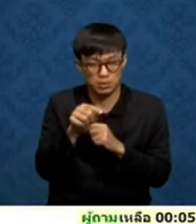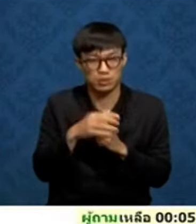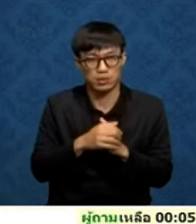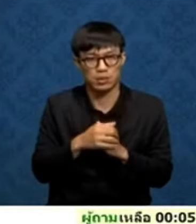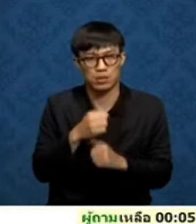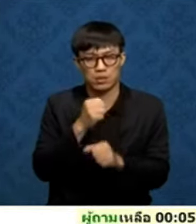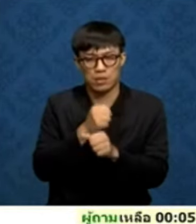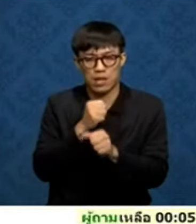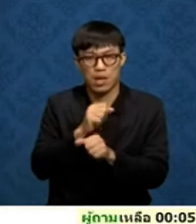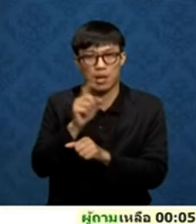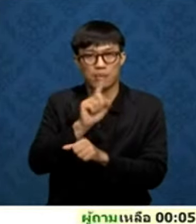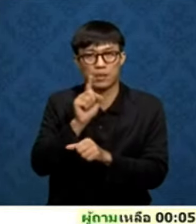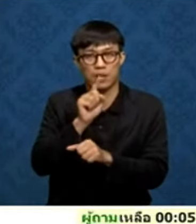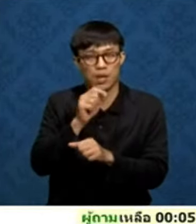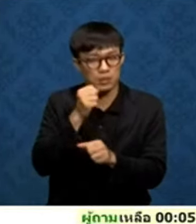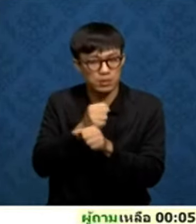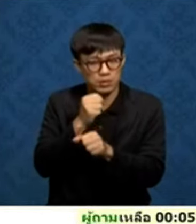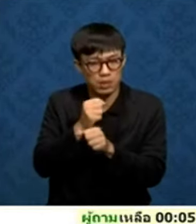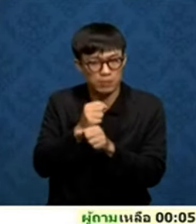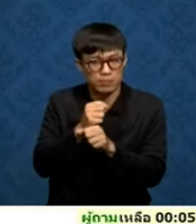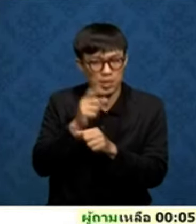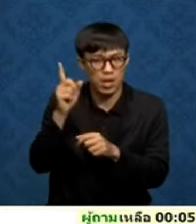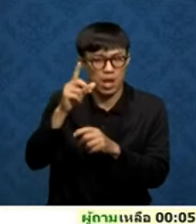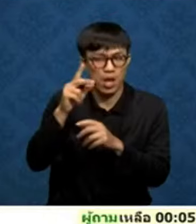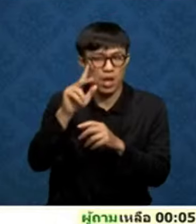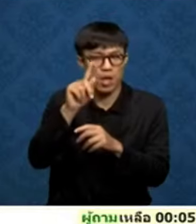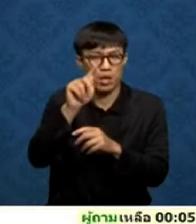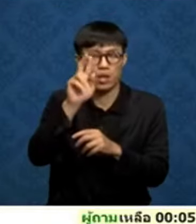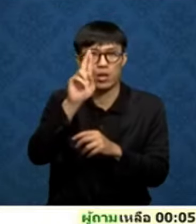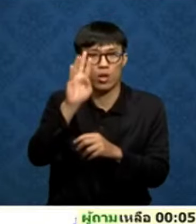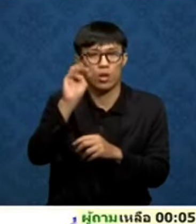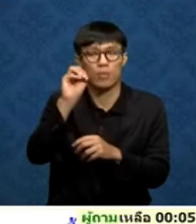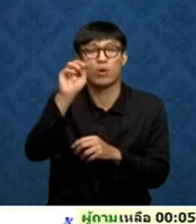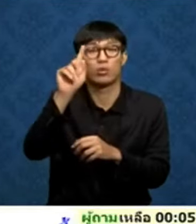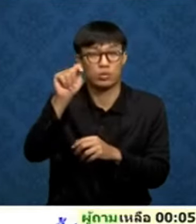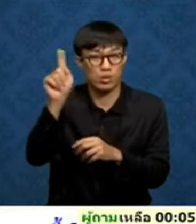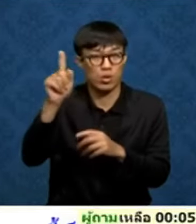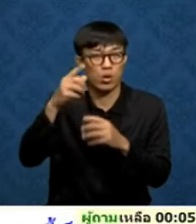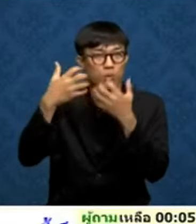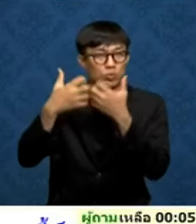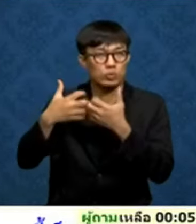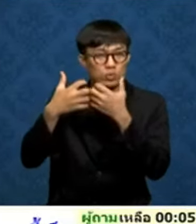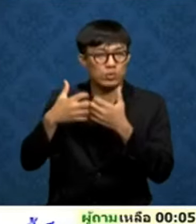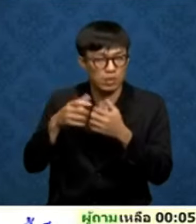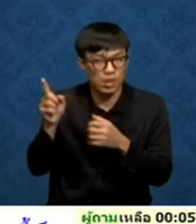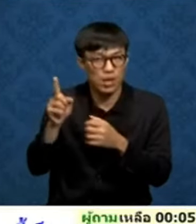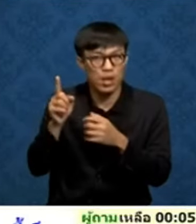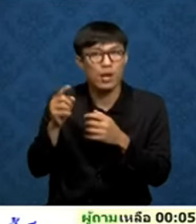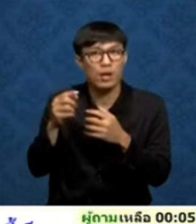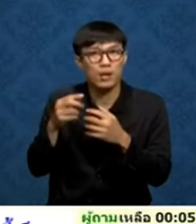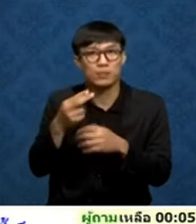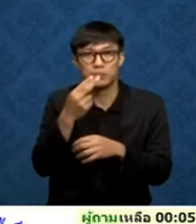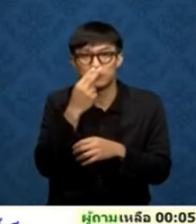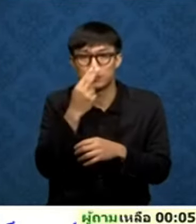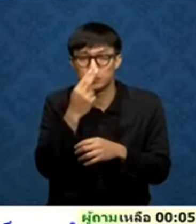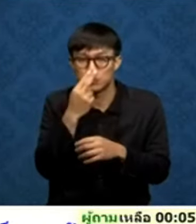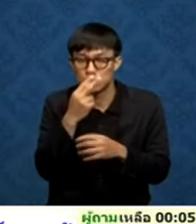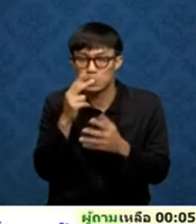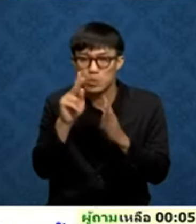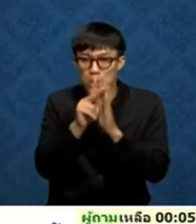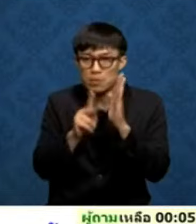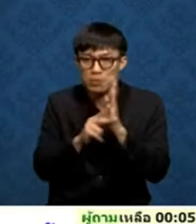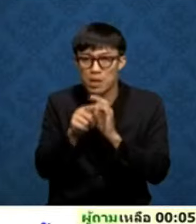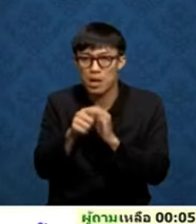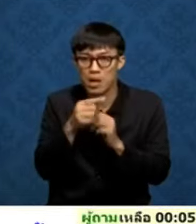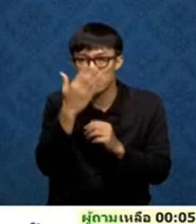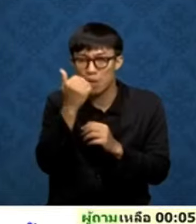ครับและผมเข้าใจว่าท่านรัฐมนตรีอุตสาหกรรมก็ได้มารายงานในสภาแห่งนี้ซึ่งเราก็จะต้องดำเนินการตามกฎหมายนะครับเพื่อเรียกร้องช